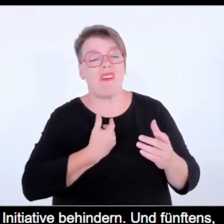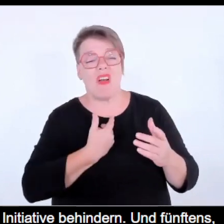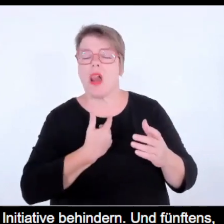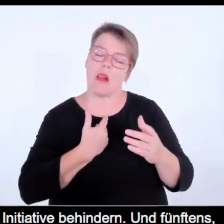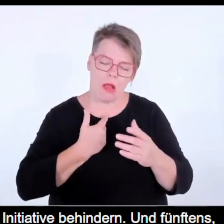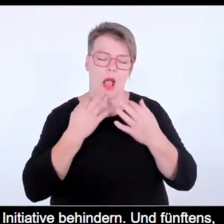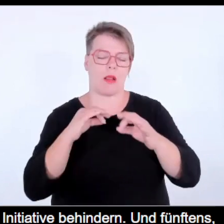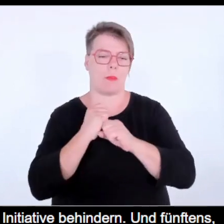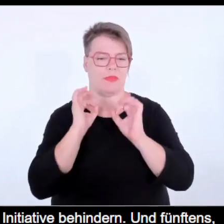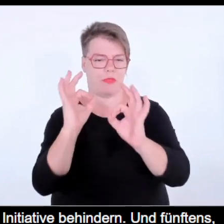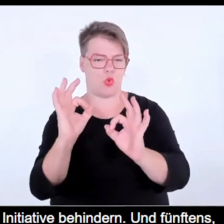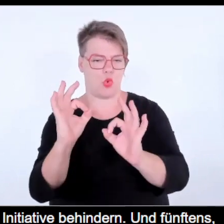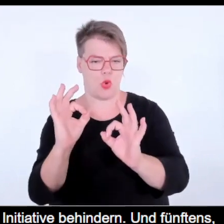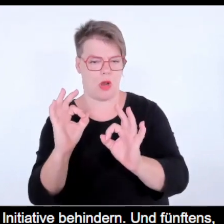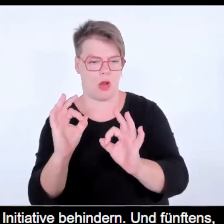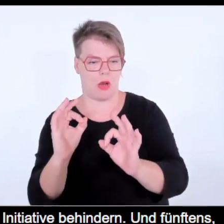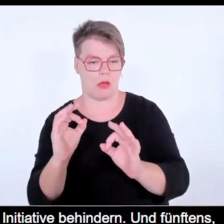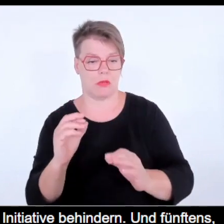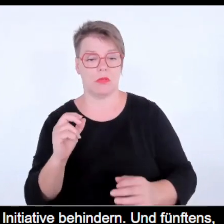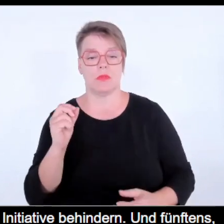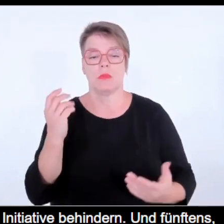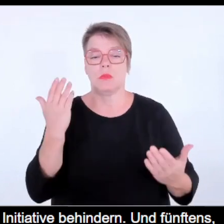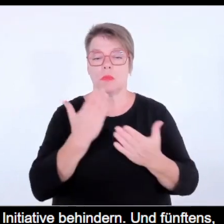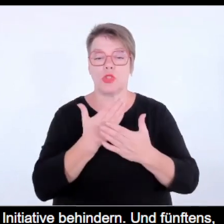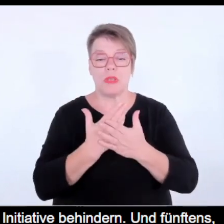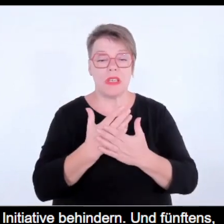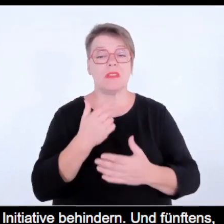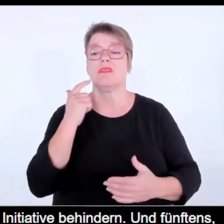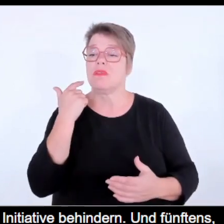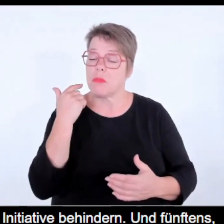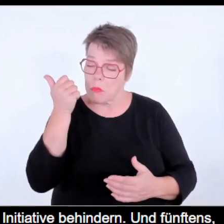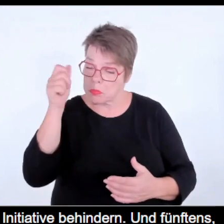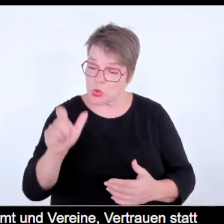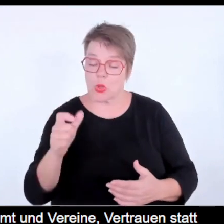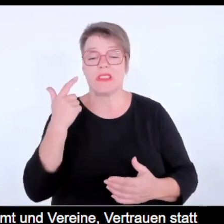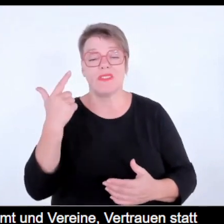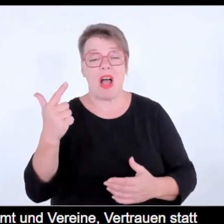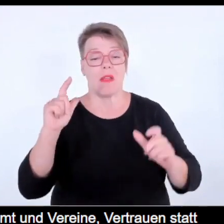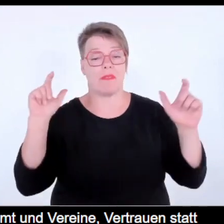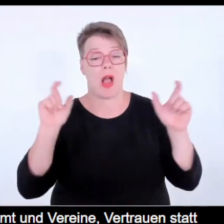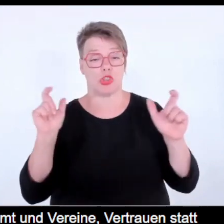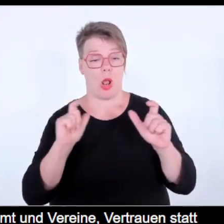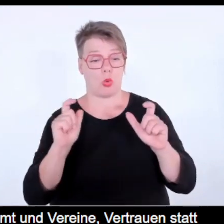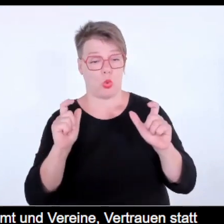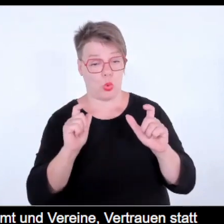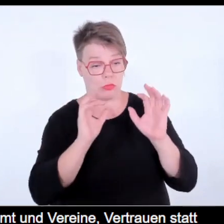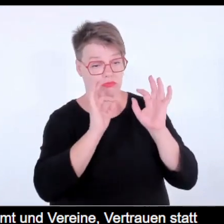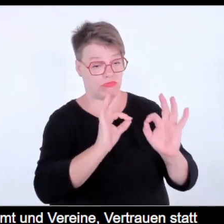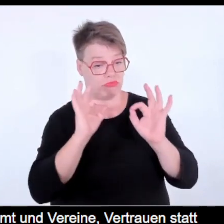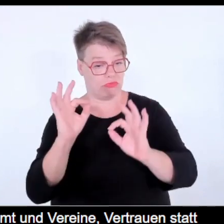Vereinsfesten den Lärmschutz lockern und den wesentlich großzügiger machen, damit es nicht ständig Klagen und Veränderungen an der Stelle gibt.